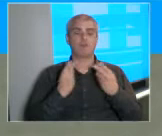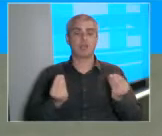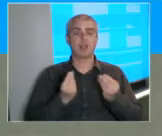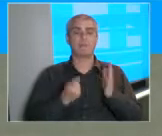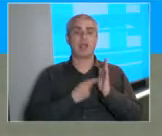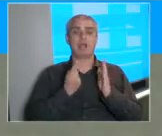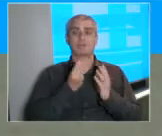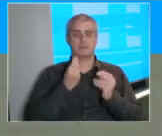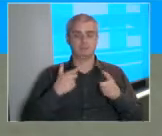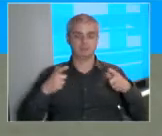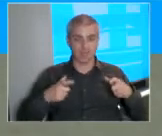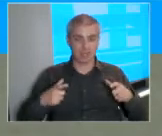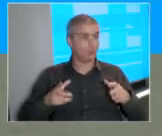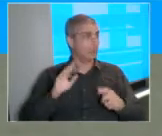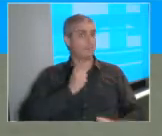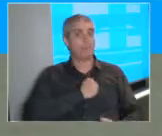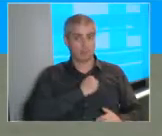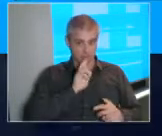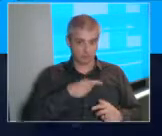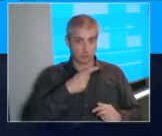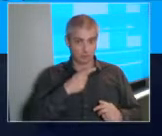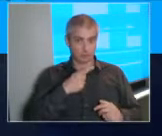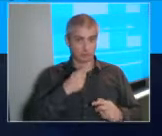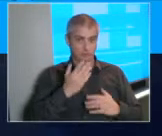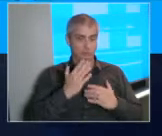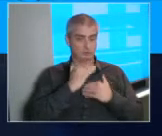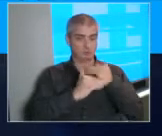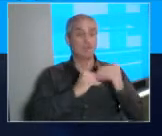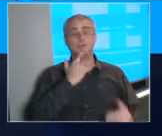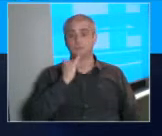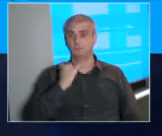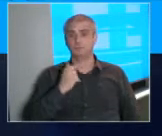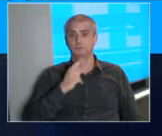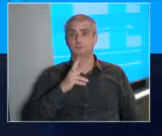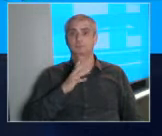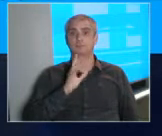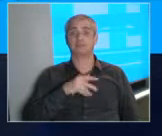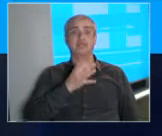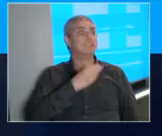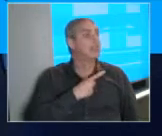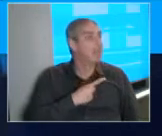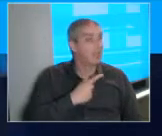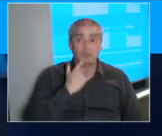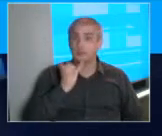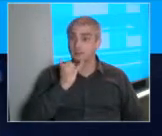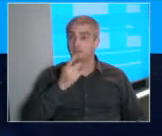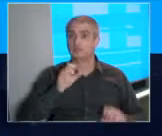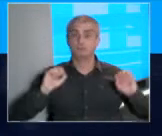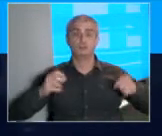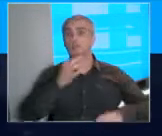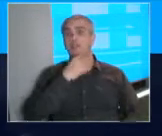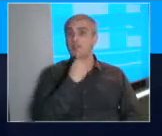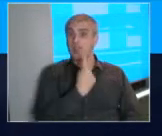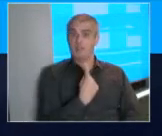חד פעמים. צלחות. גם בכאן? בקנדה יש איזושהי מגמה כזו. יש איזושהי יוזמה. בסיני. כן, משה לסיני הכריז על